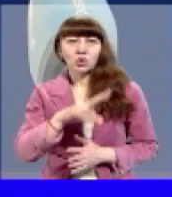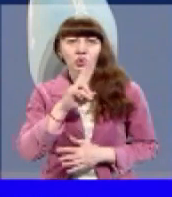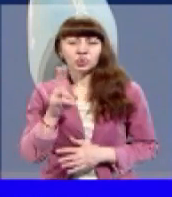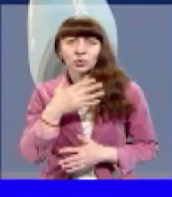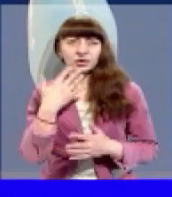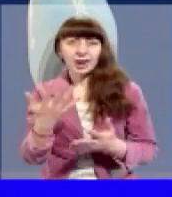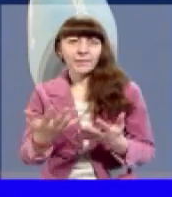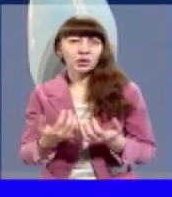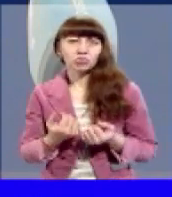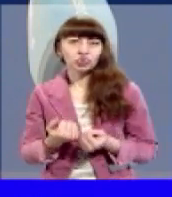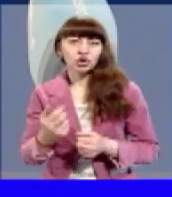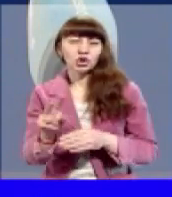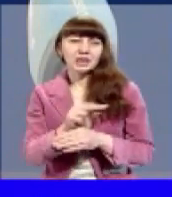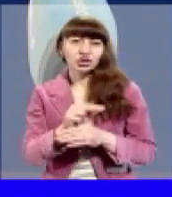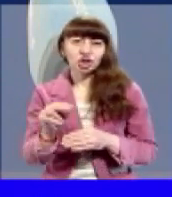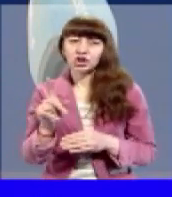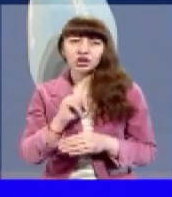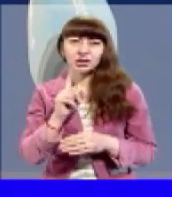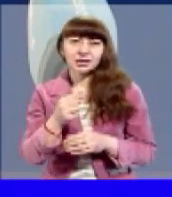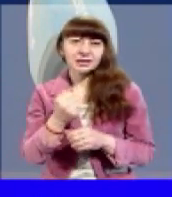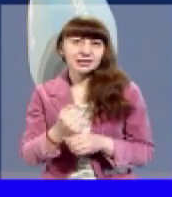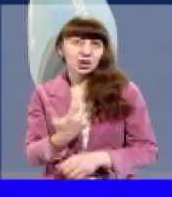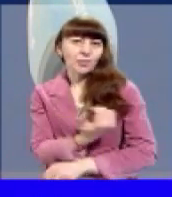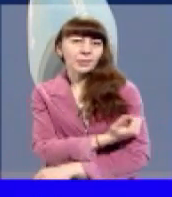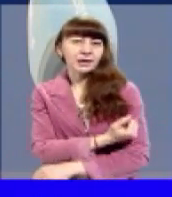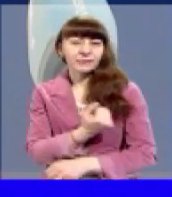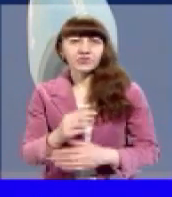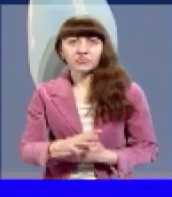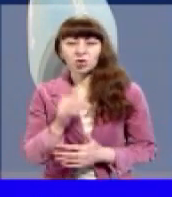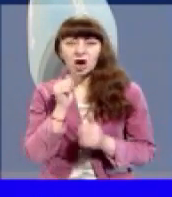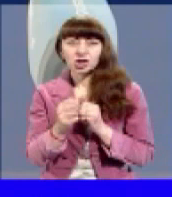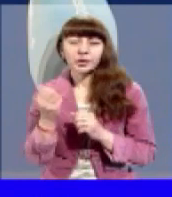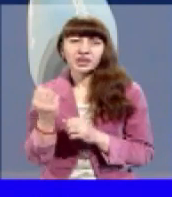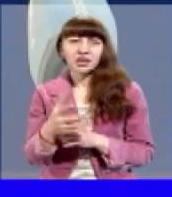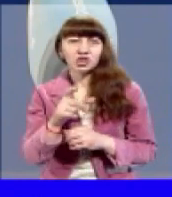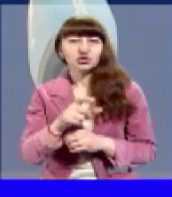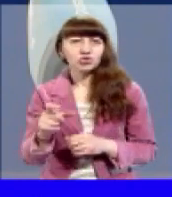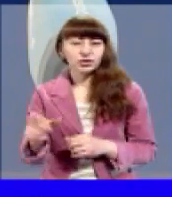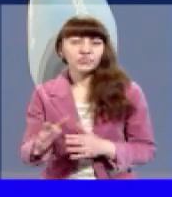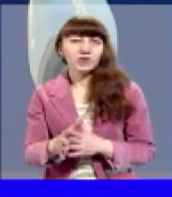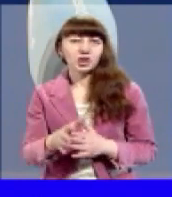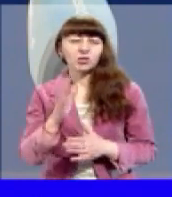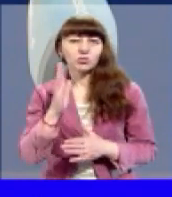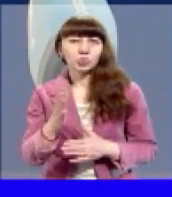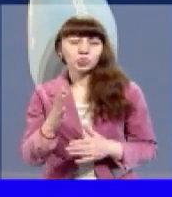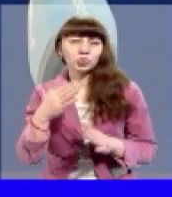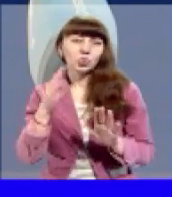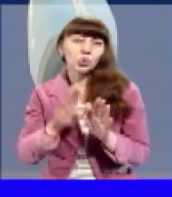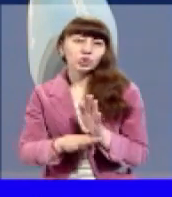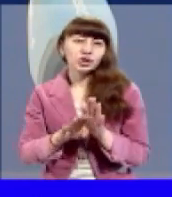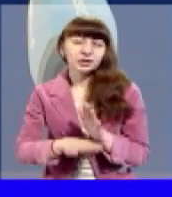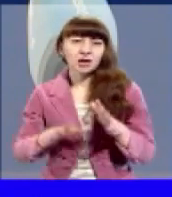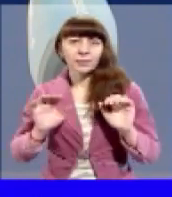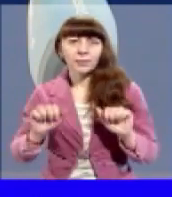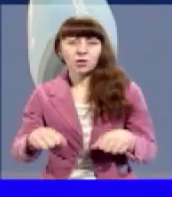асқынулар болады. Құлақтың, өкпенің қабынуы, сондай-ақ мидың зақымдануына әкелетін ми қабығының қабынуы болуы мүмкін. Эпилепсиялық